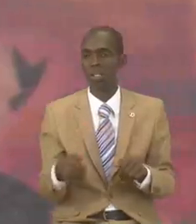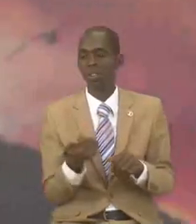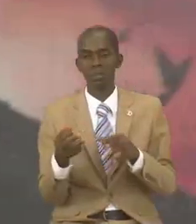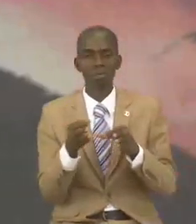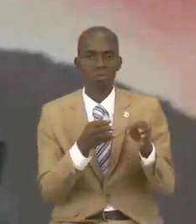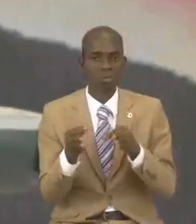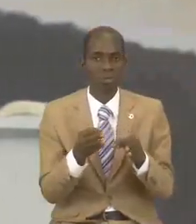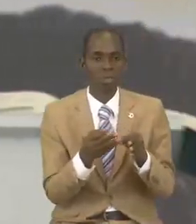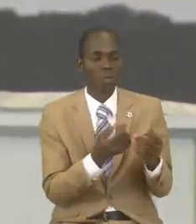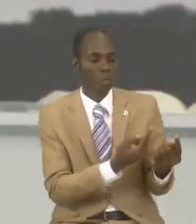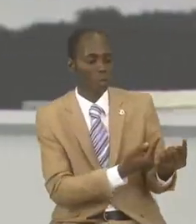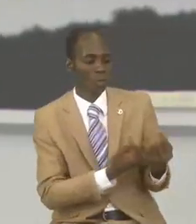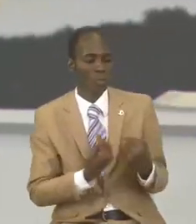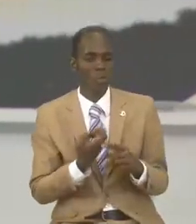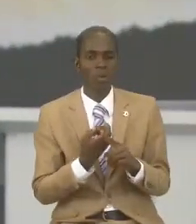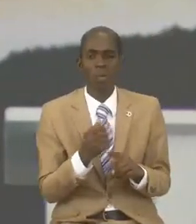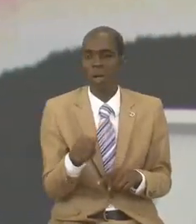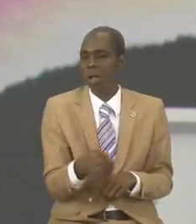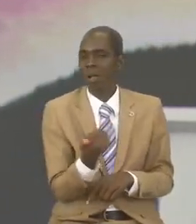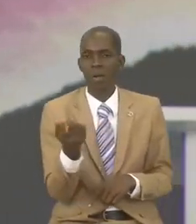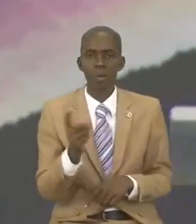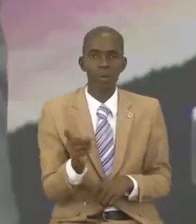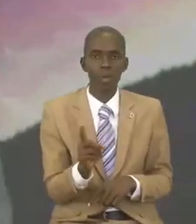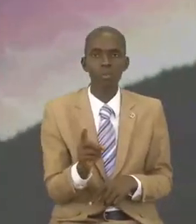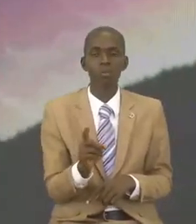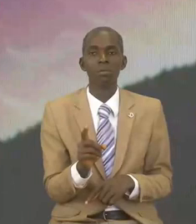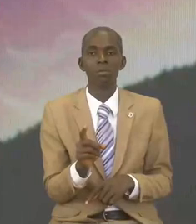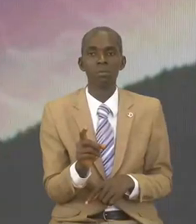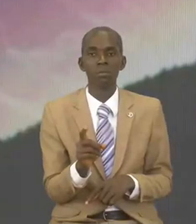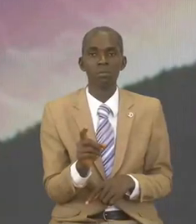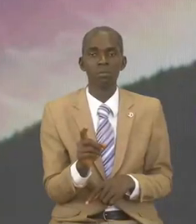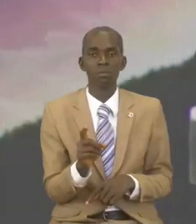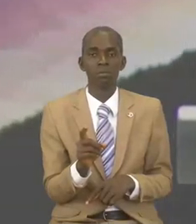description, venant de nulle part, le péché commun,